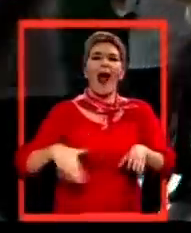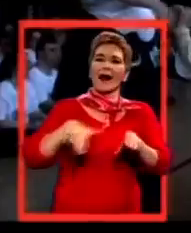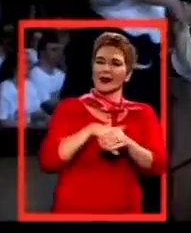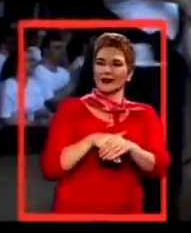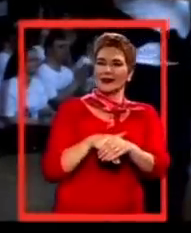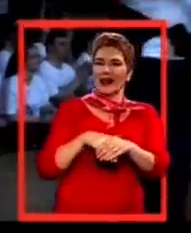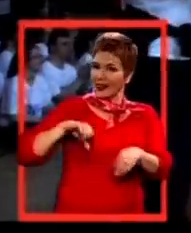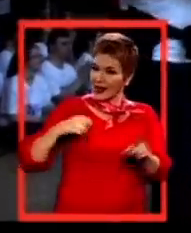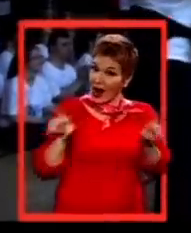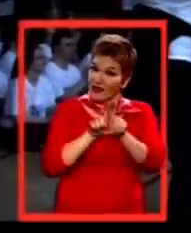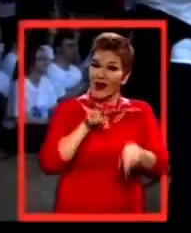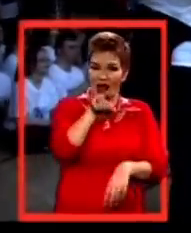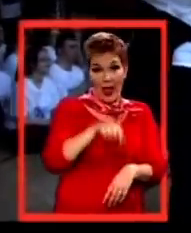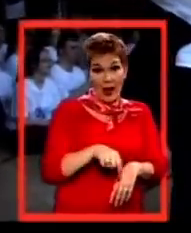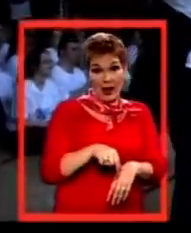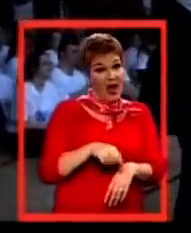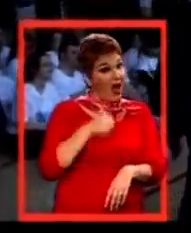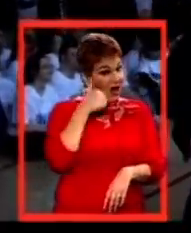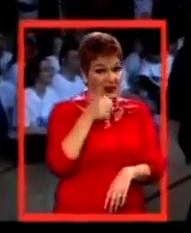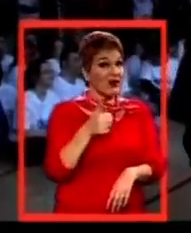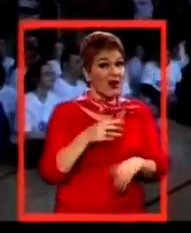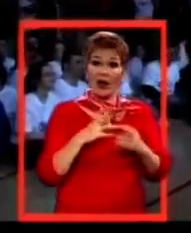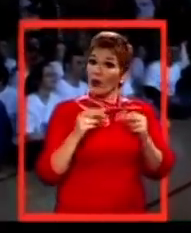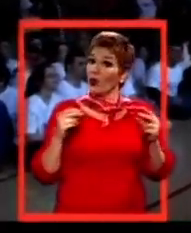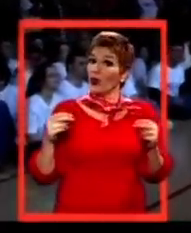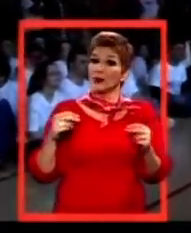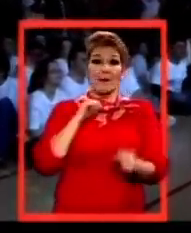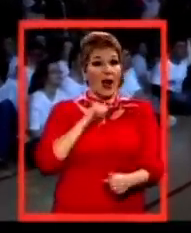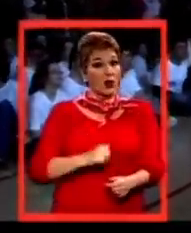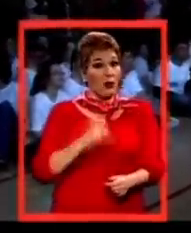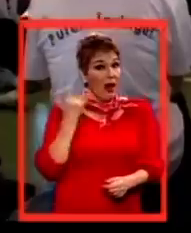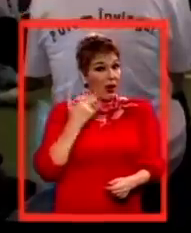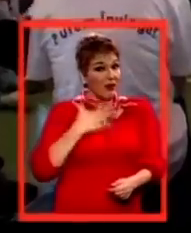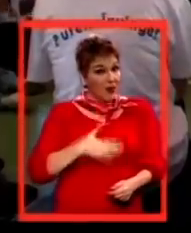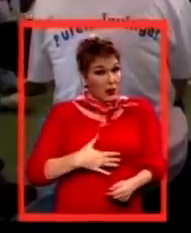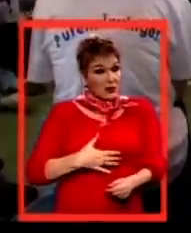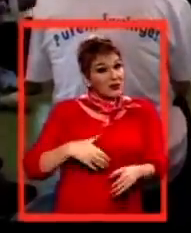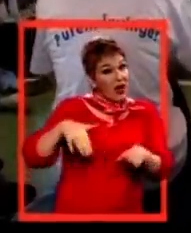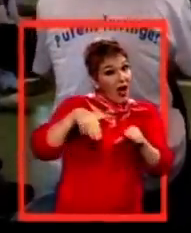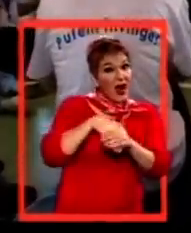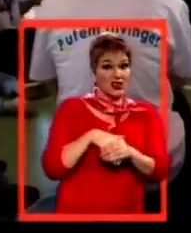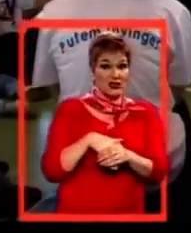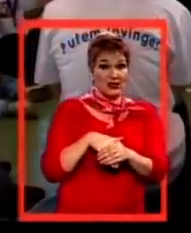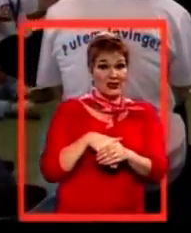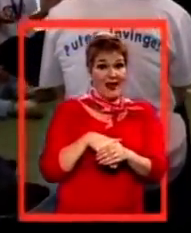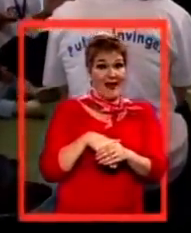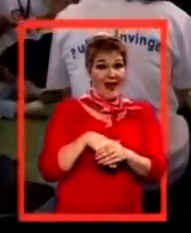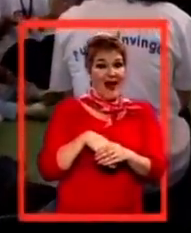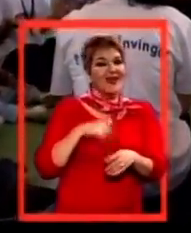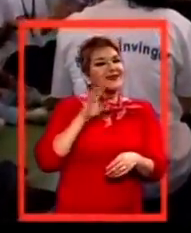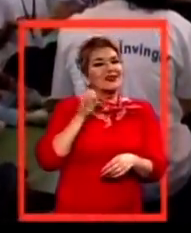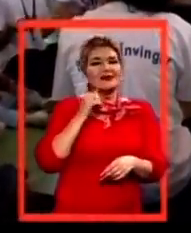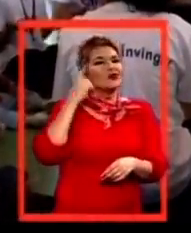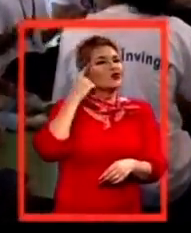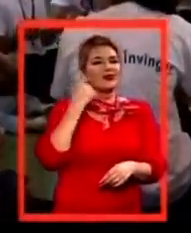acest lucru. Din păcate, nu sunt foarte mulți până astăzi angajatori care se bucură de faptul